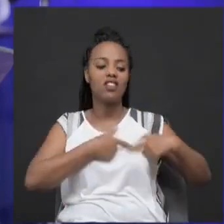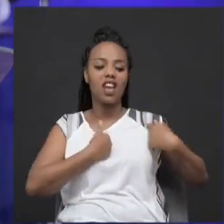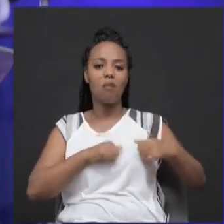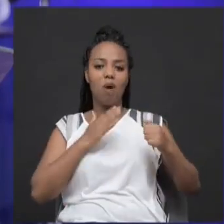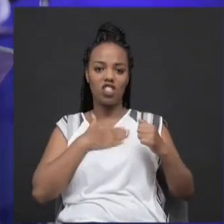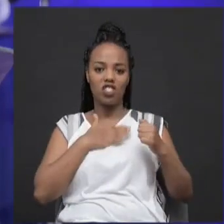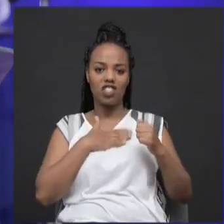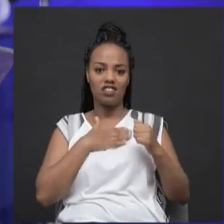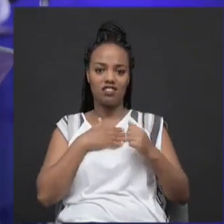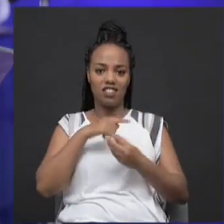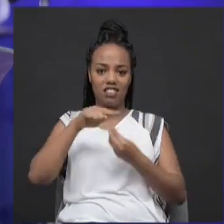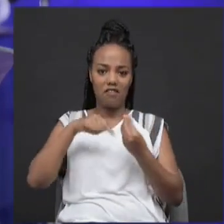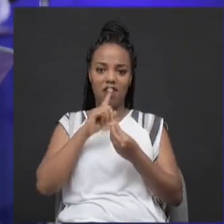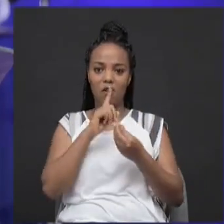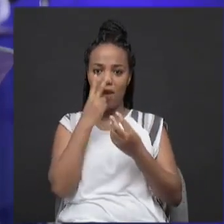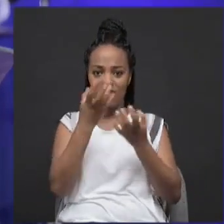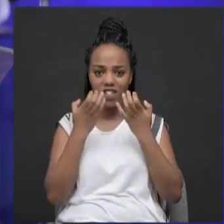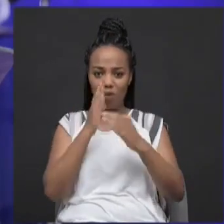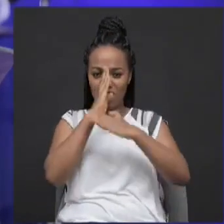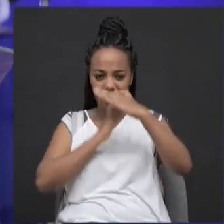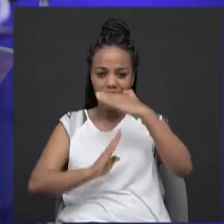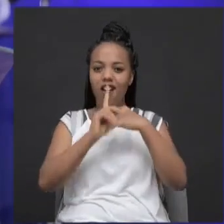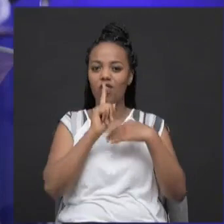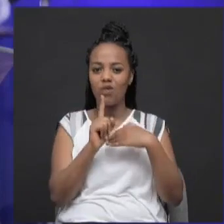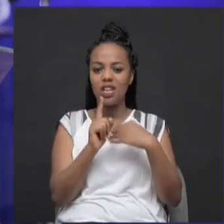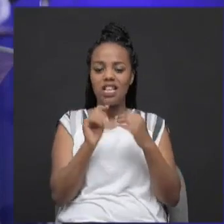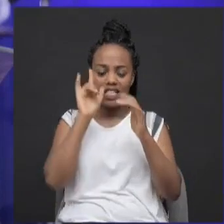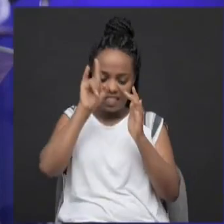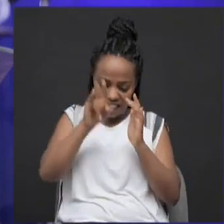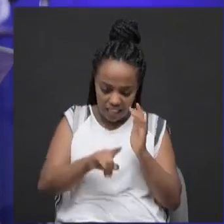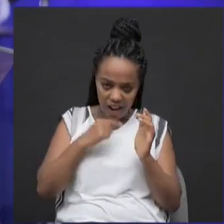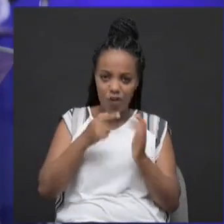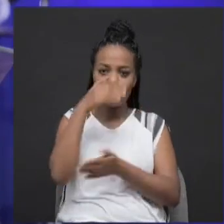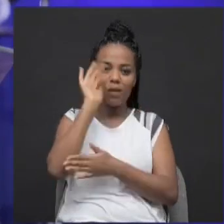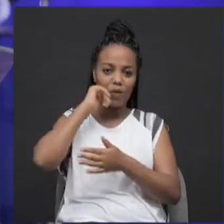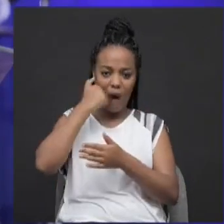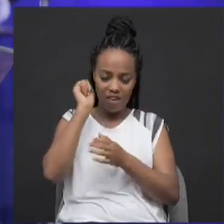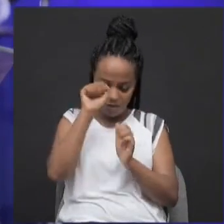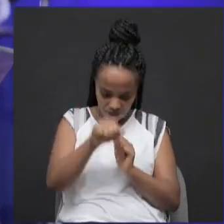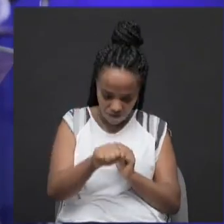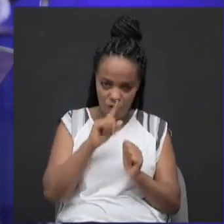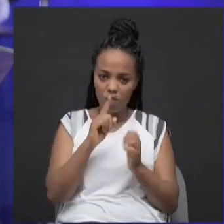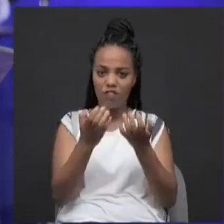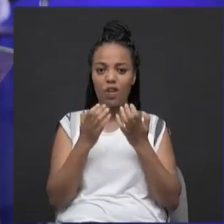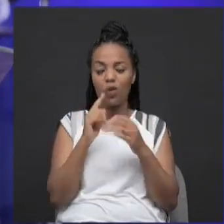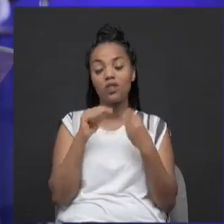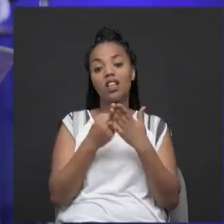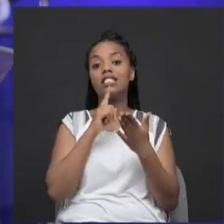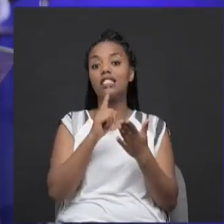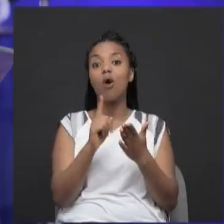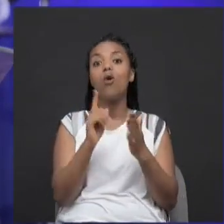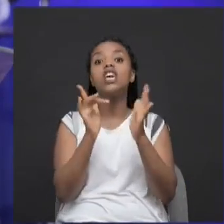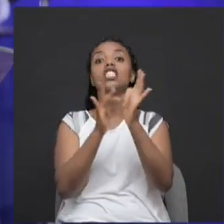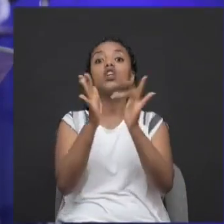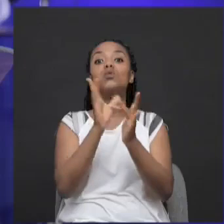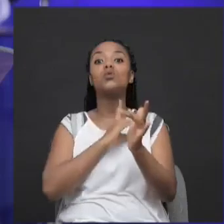ሰፈር ነው ማየት የሚፈልገው፣ ትሕትናችንን ነው፣ ዝቅ ያለውንና ለእግዚአብሔር የተዋረደውን። ለዚህ ነው ኢየሱስ ክርስቶስ ይህንን